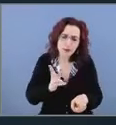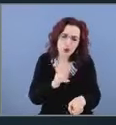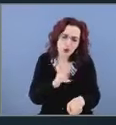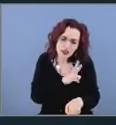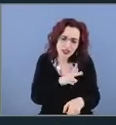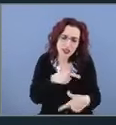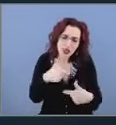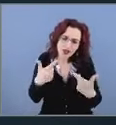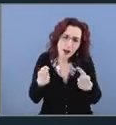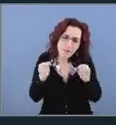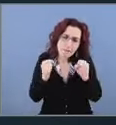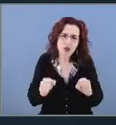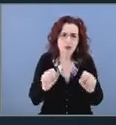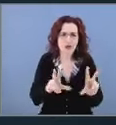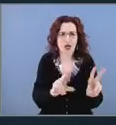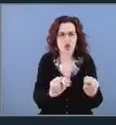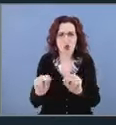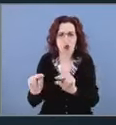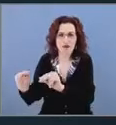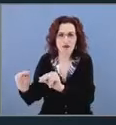lavorare nell'agroalimentare